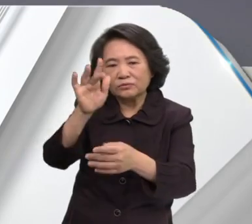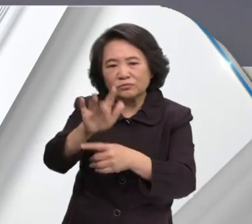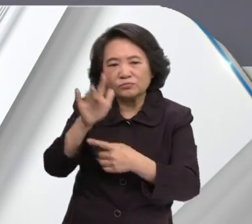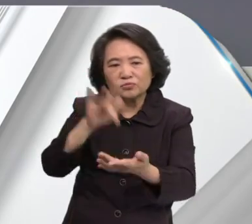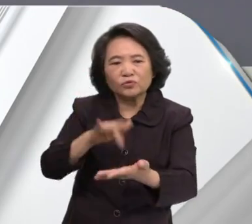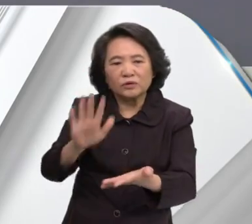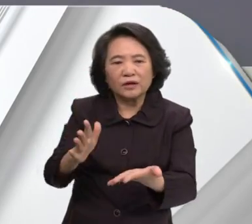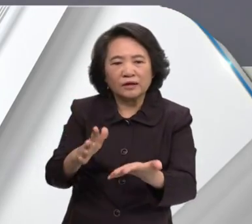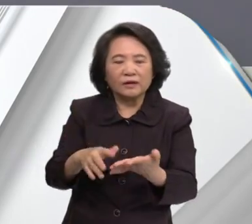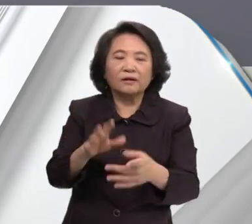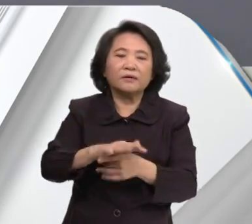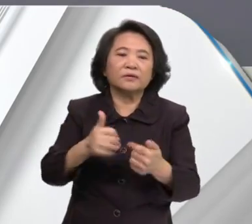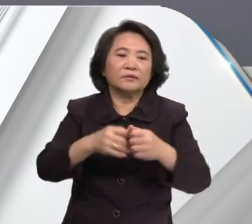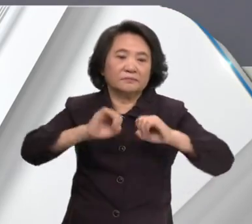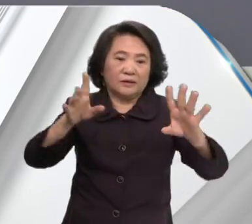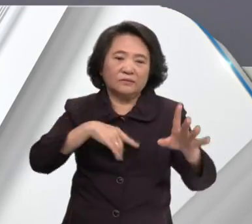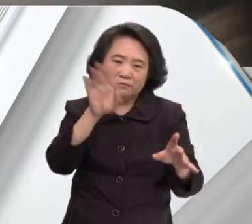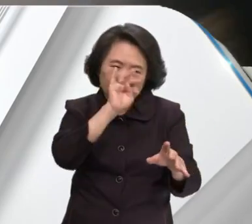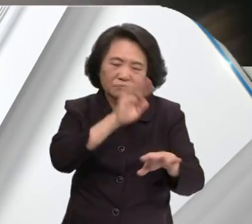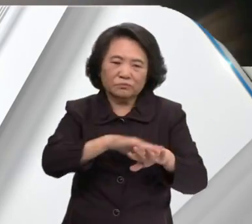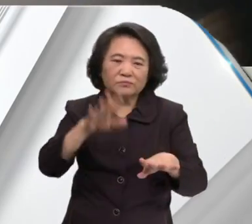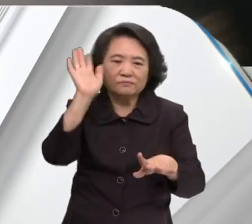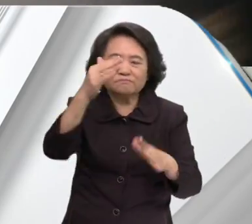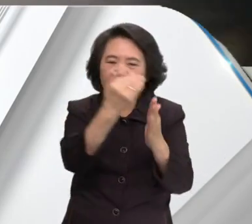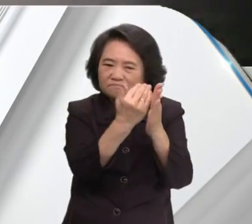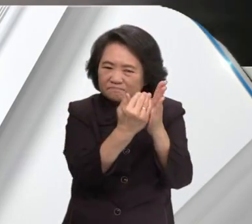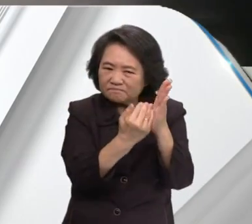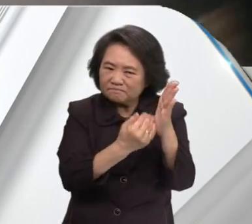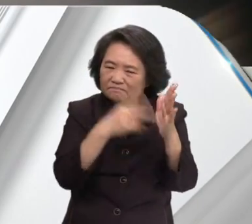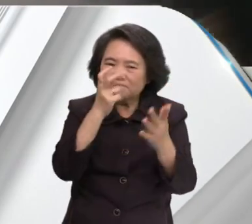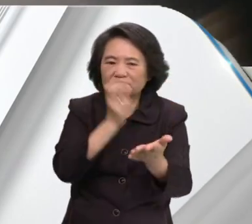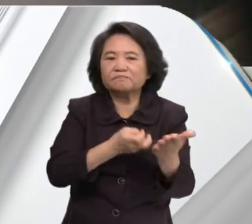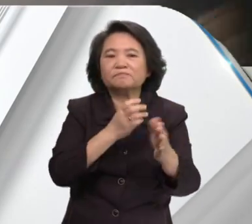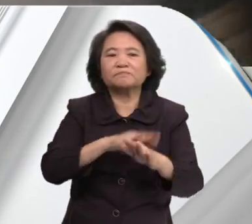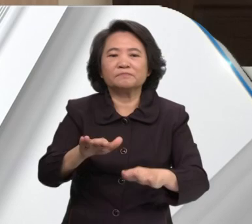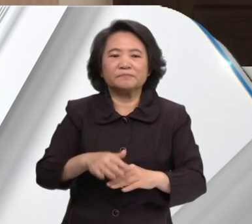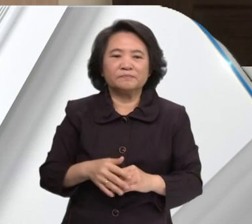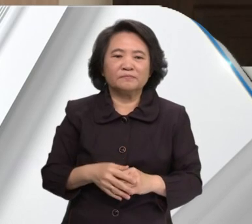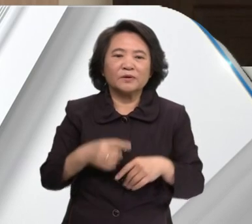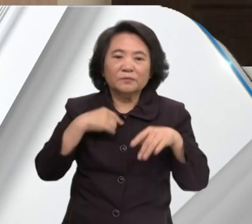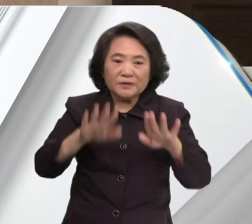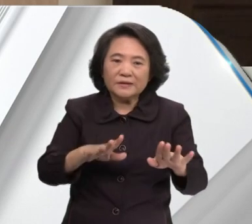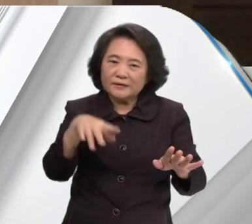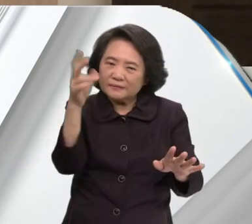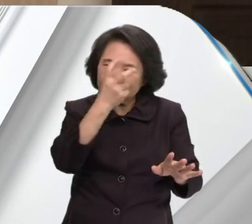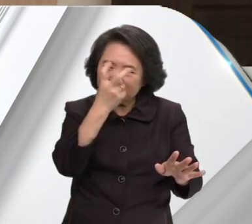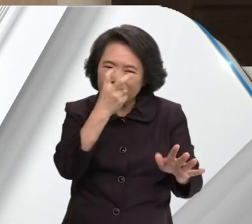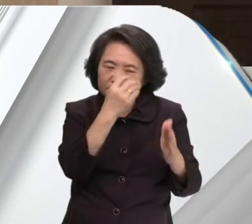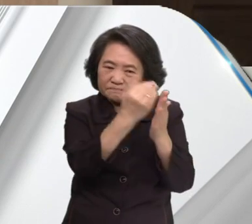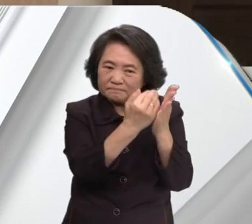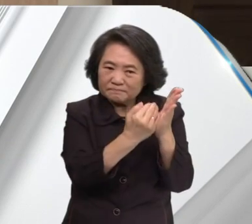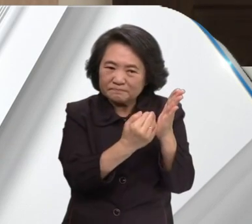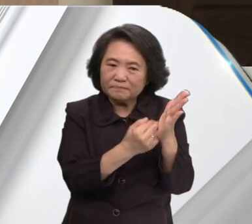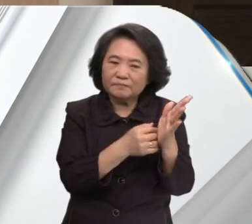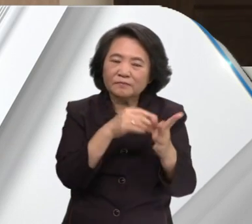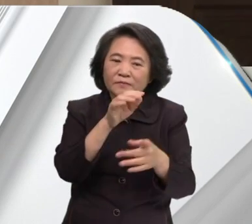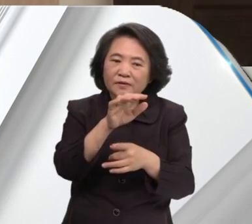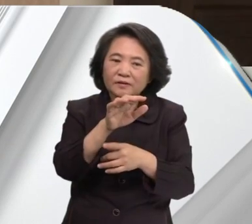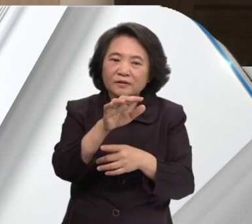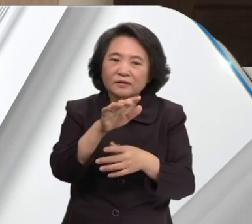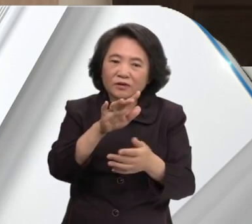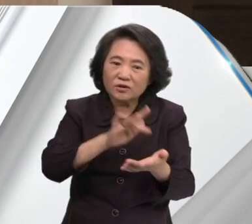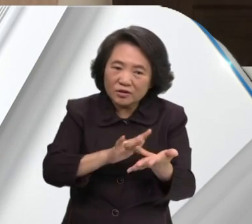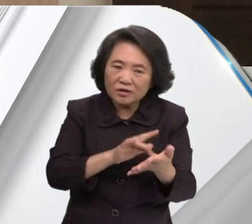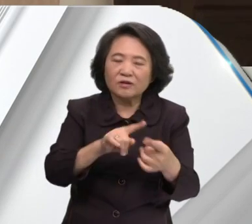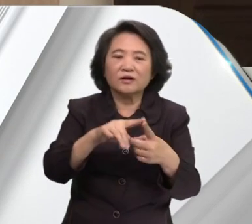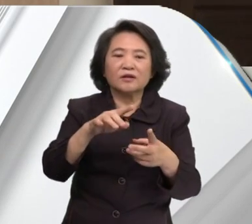面应审，为全面检讨检验流程。 那我们现在就是把所有他检验的项目，包括